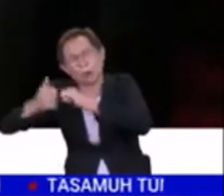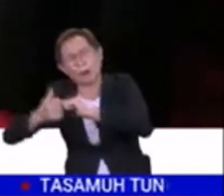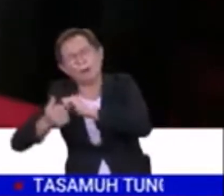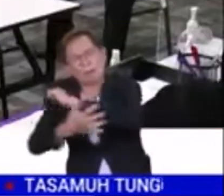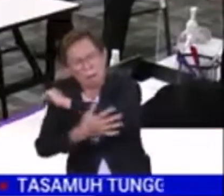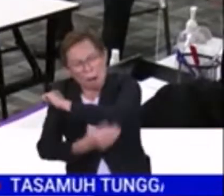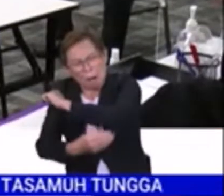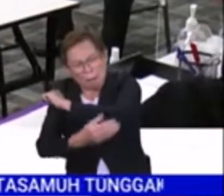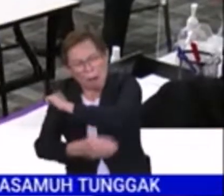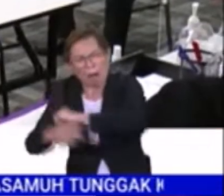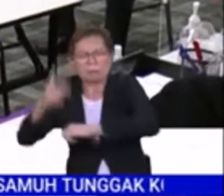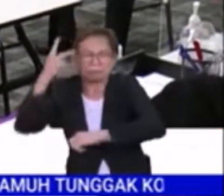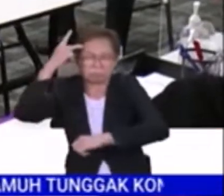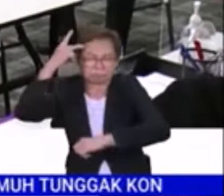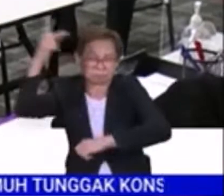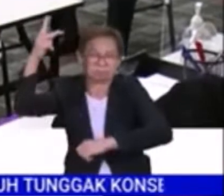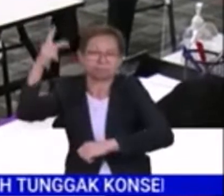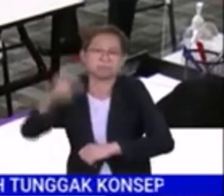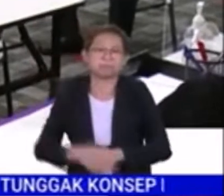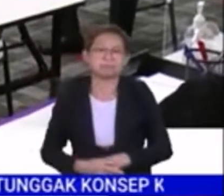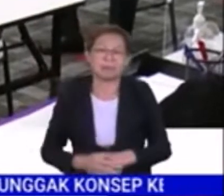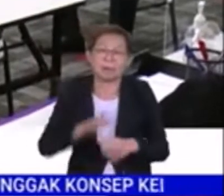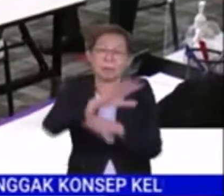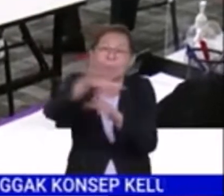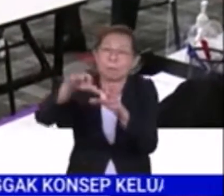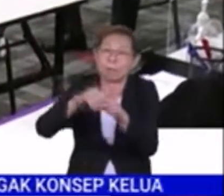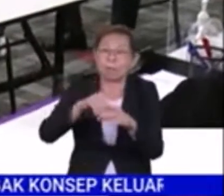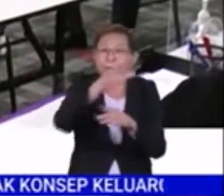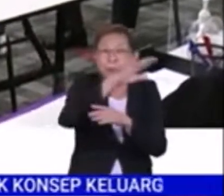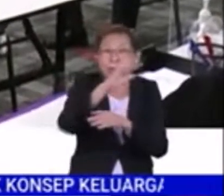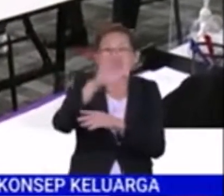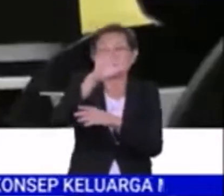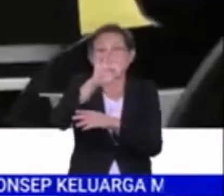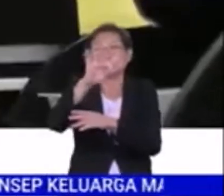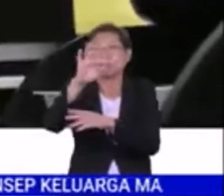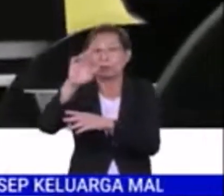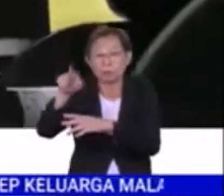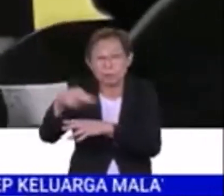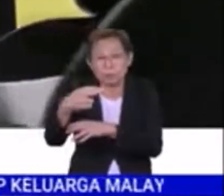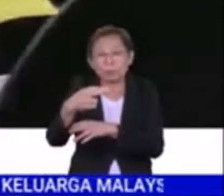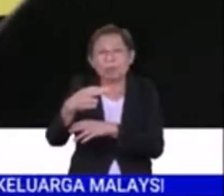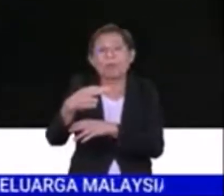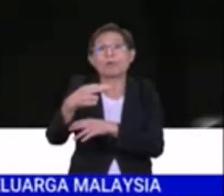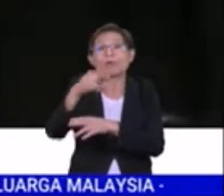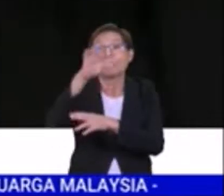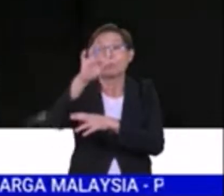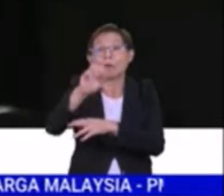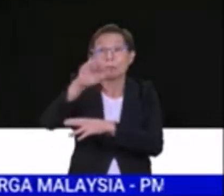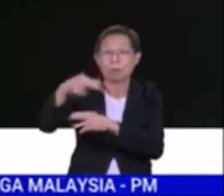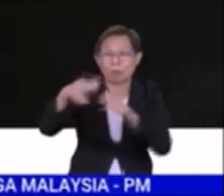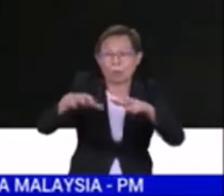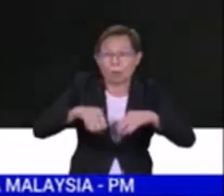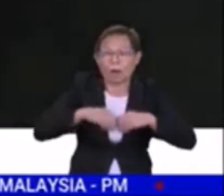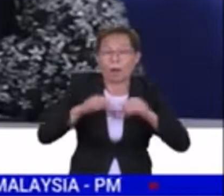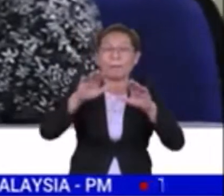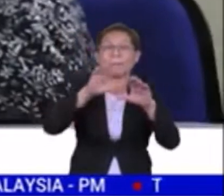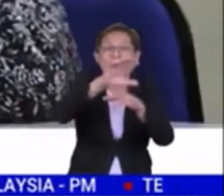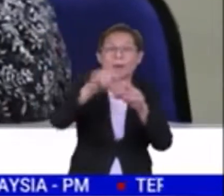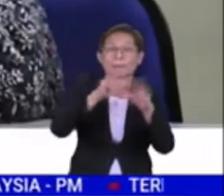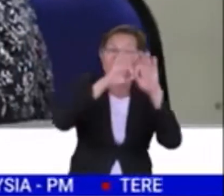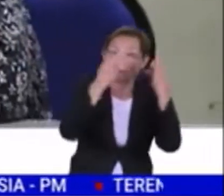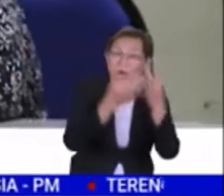kadar kemiskinan di negeri berkenaan ia membabitkan 590000 penerima meliputi golongan isi Rumah